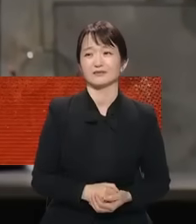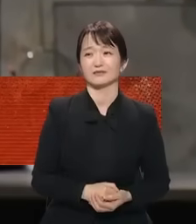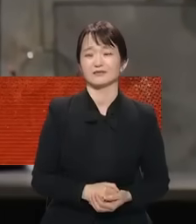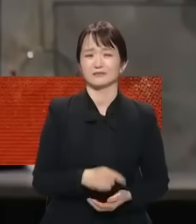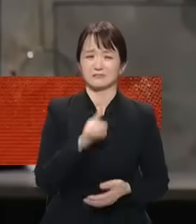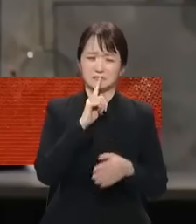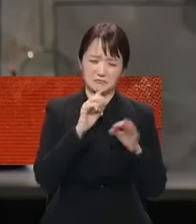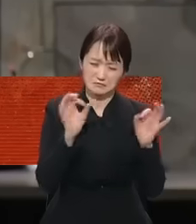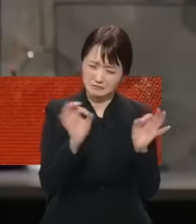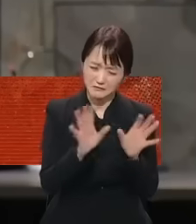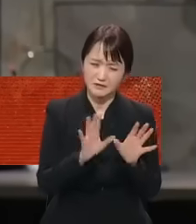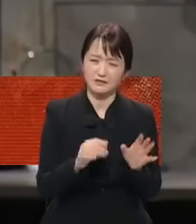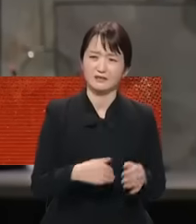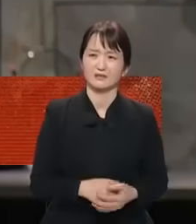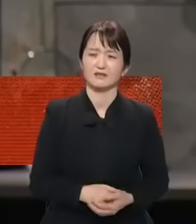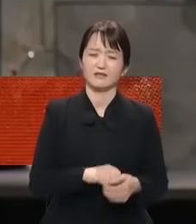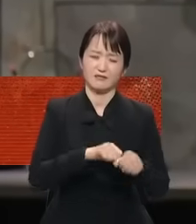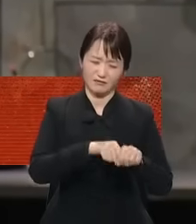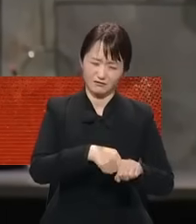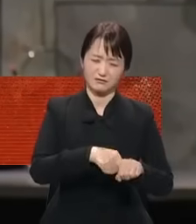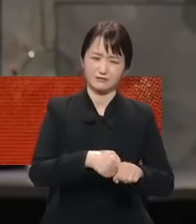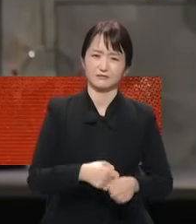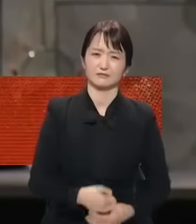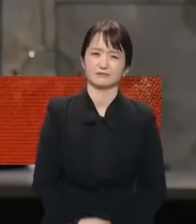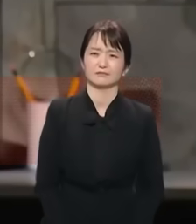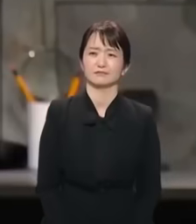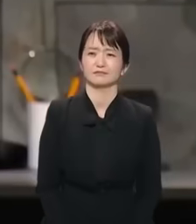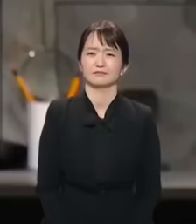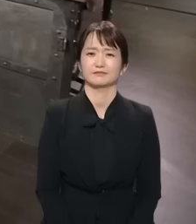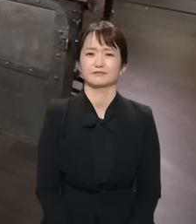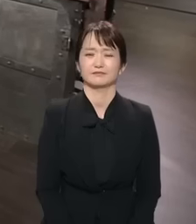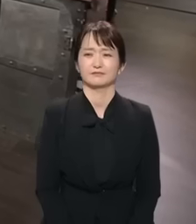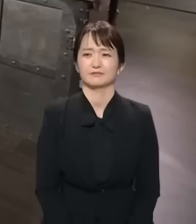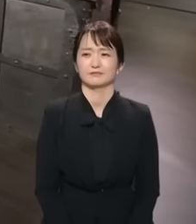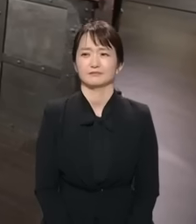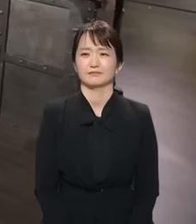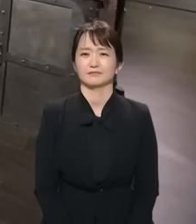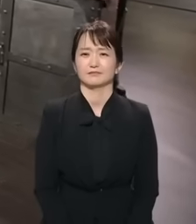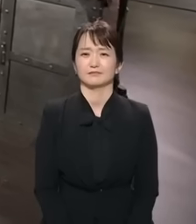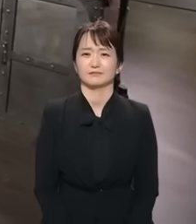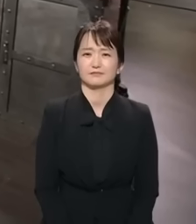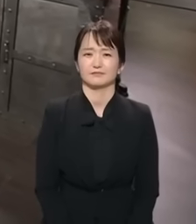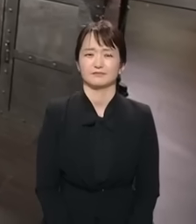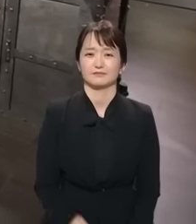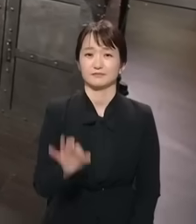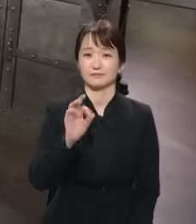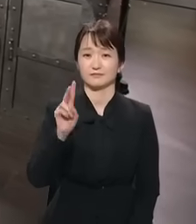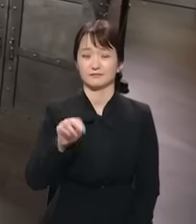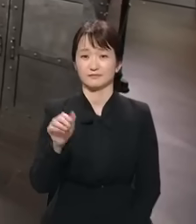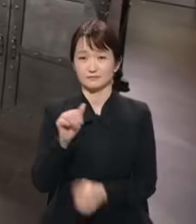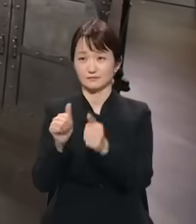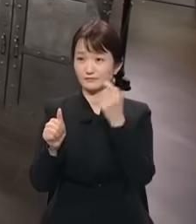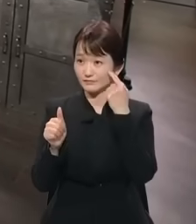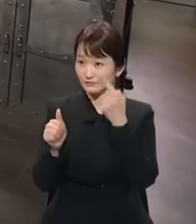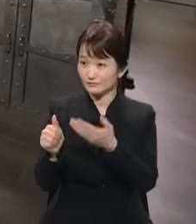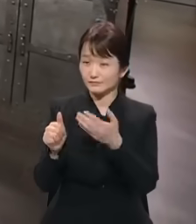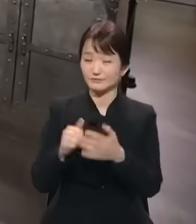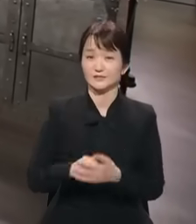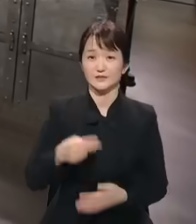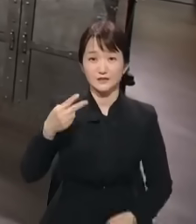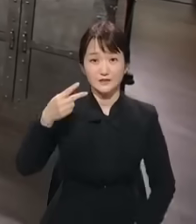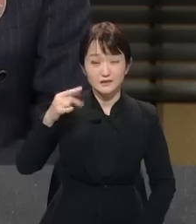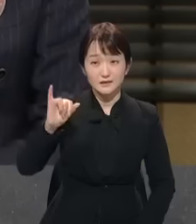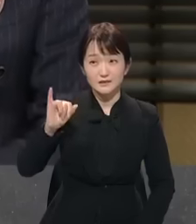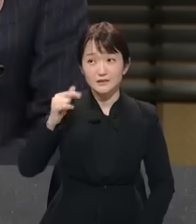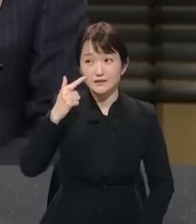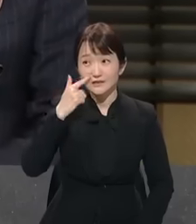말도 안 되는 소리 하십니까? 맞아, 억지 쓰는 거예요. 자, 양 변호사님 다시 여쭙겠습니다. 아유, 세상에 시합 주번이를 닮았다고